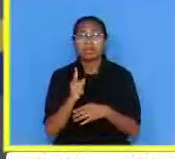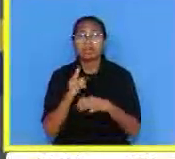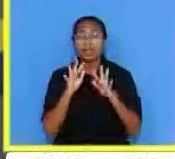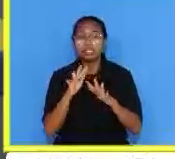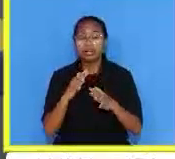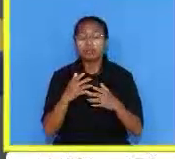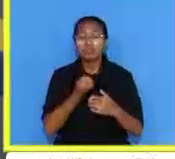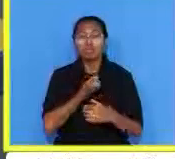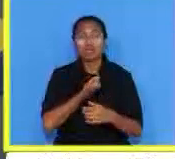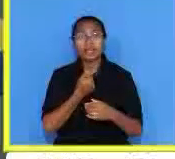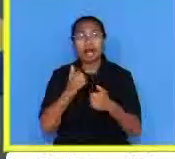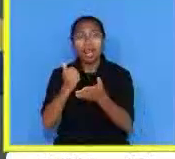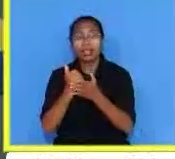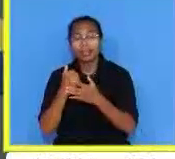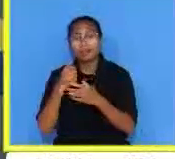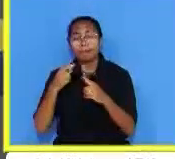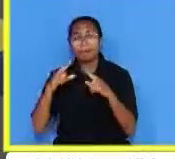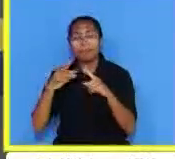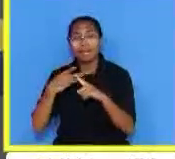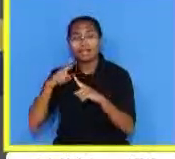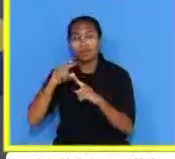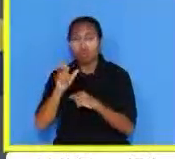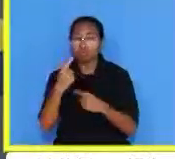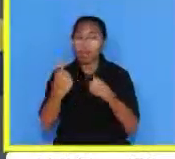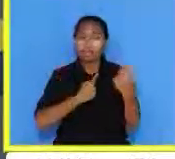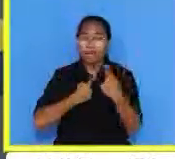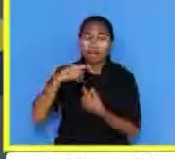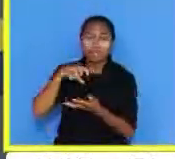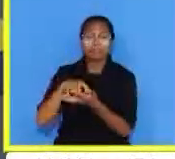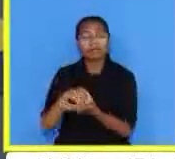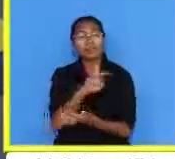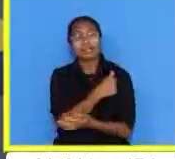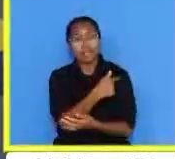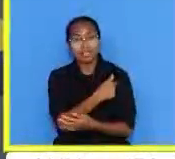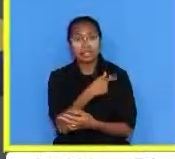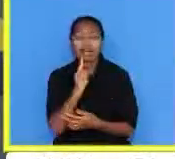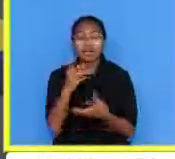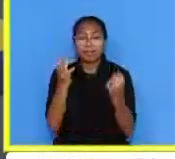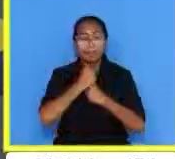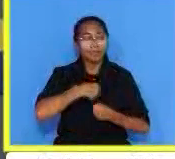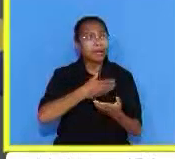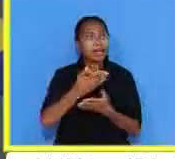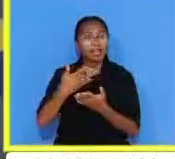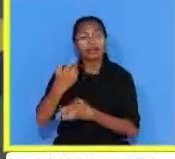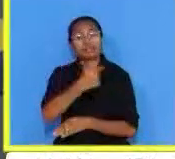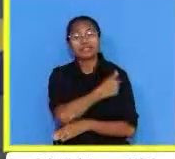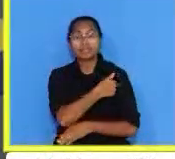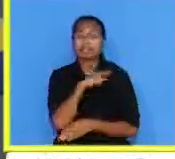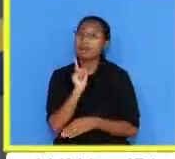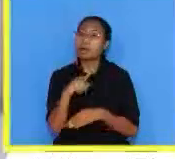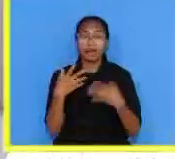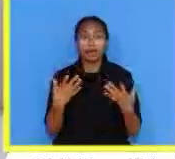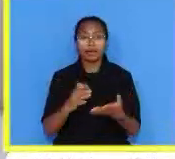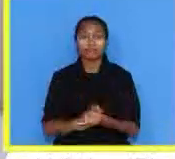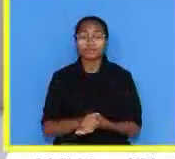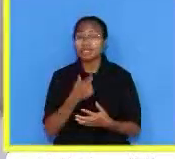bantu ya untuk kemudahan mereka bisa datang ke tempat vaksinasi untuk kemudian mendapatkan pelayanan vaksinasi, Ibu. Jadi perlu